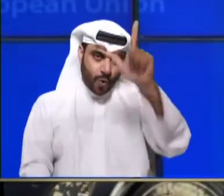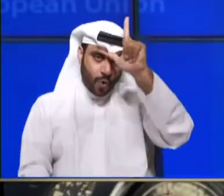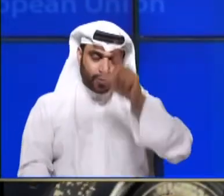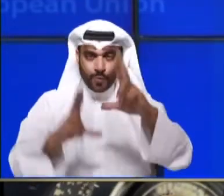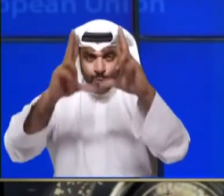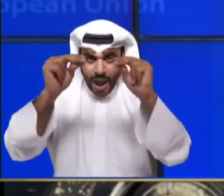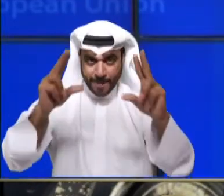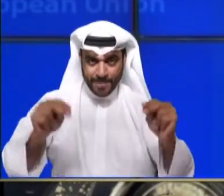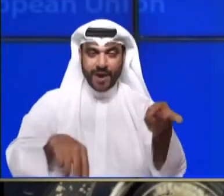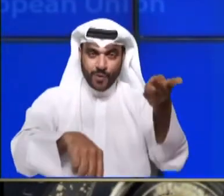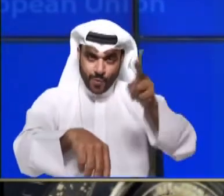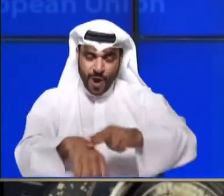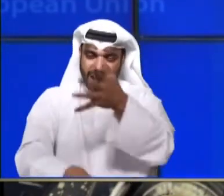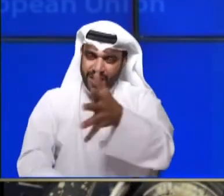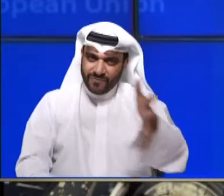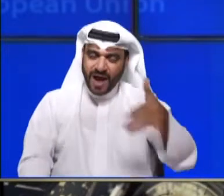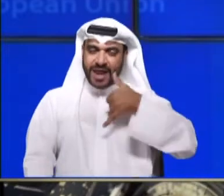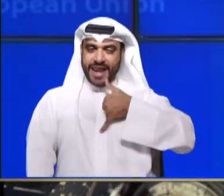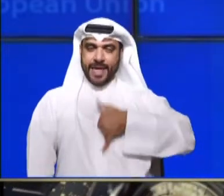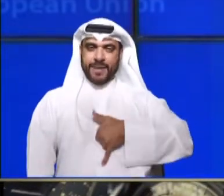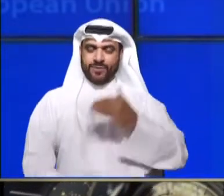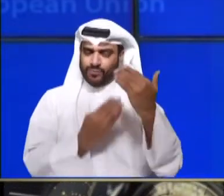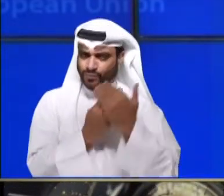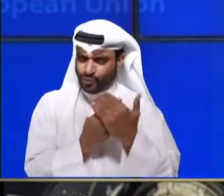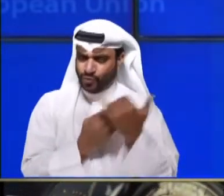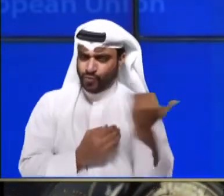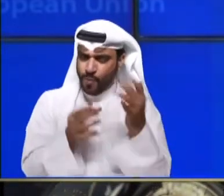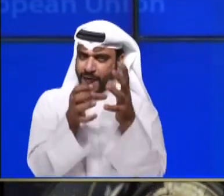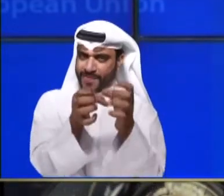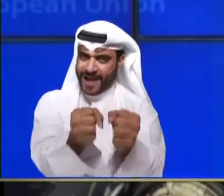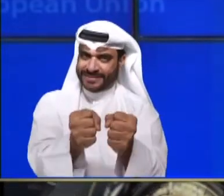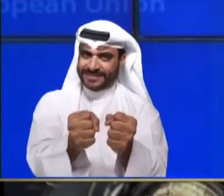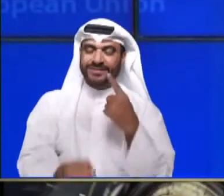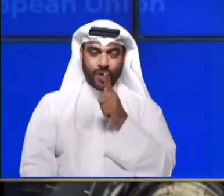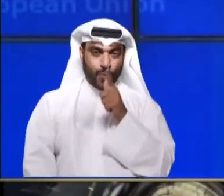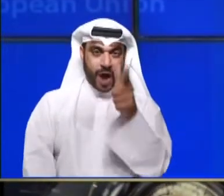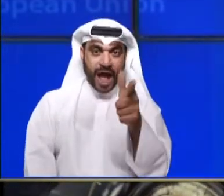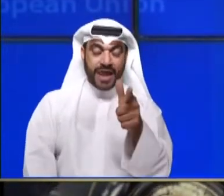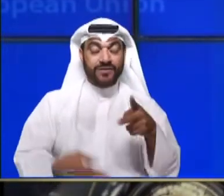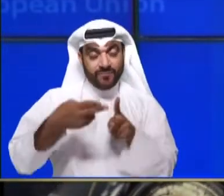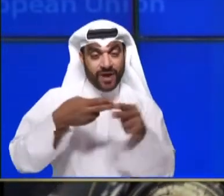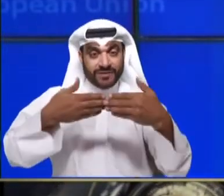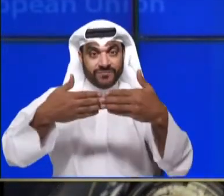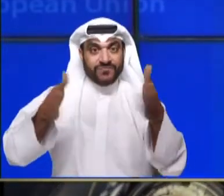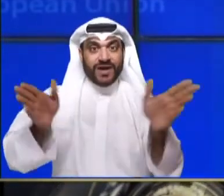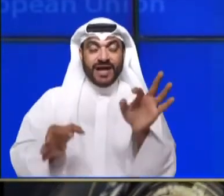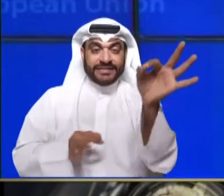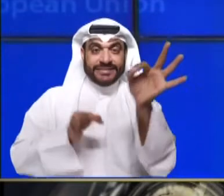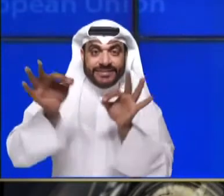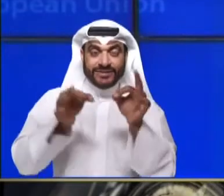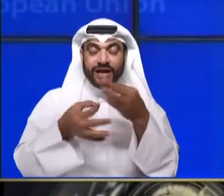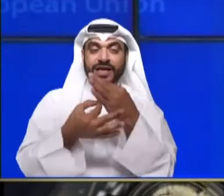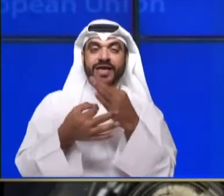ولبنان وكذلك أطفال اليمن. وأكدت موغيريني أنه من خلال تأسيس وجود دبلوماسي كامل في